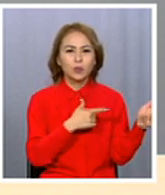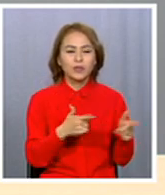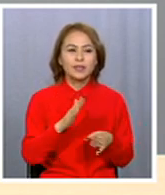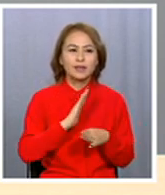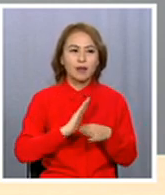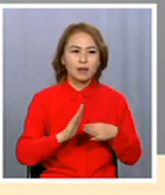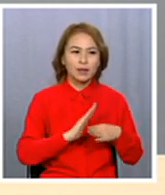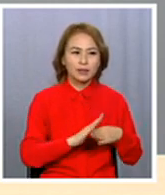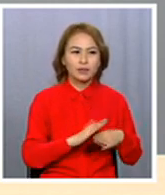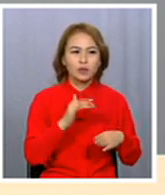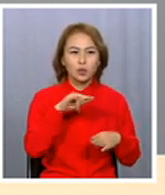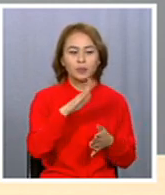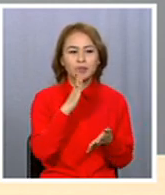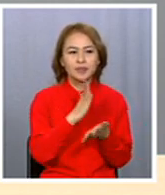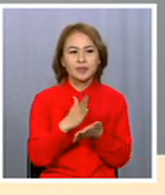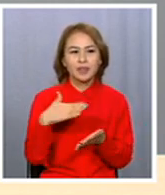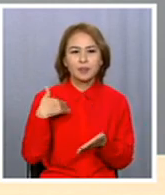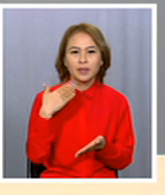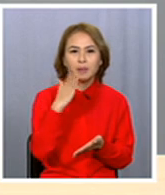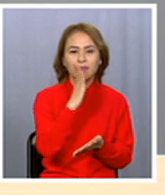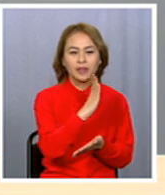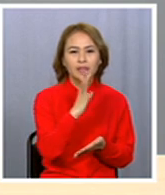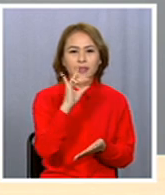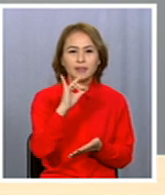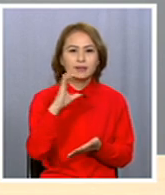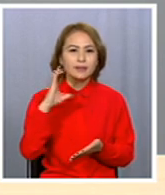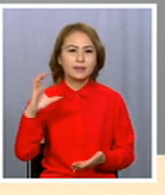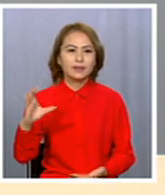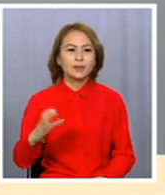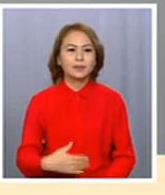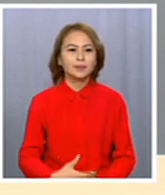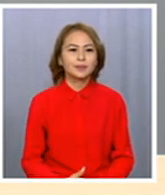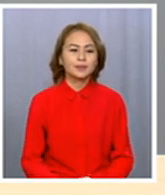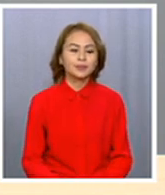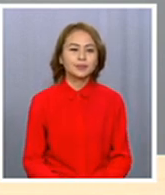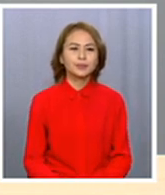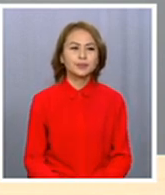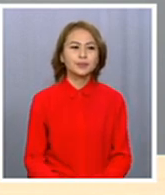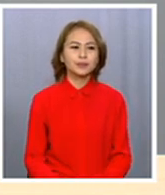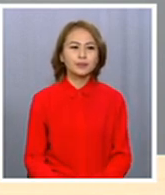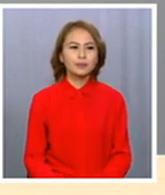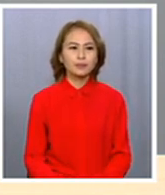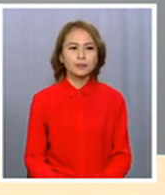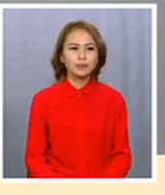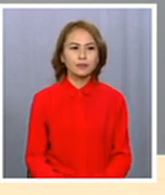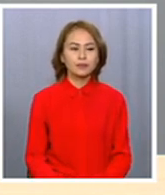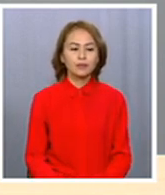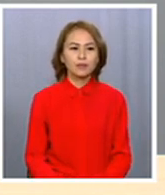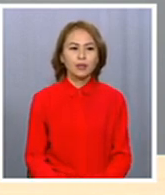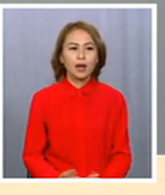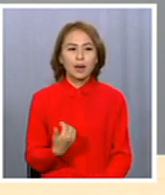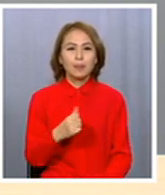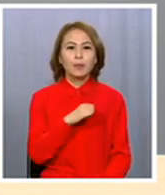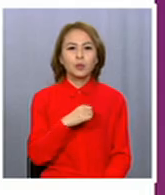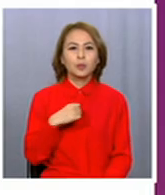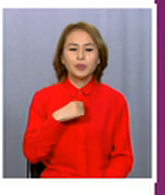приготовить салат. В нем есть витамины В и С. А теперь попробуйте